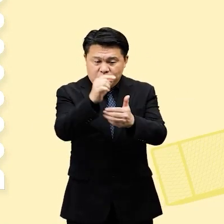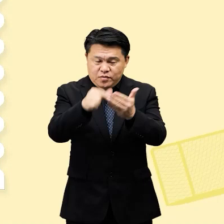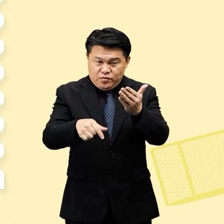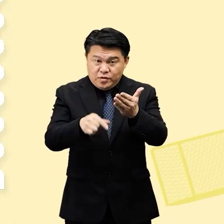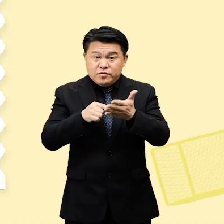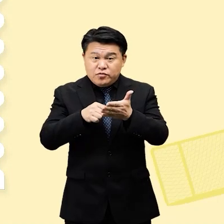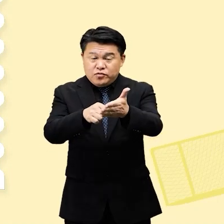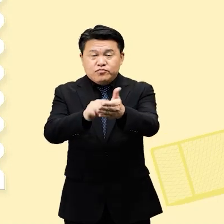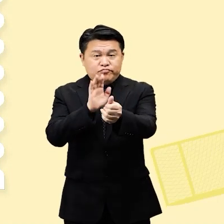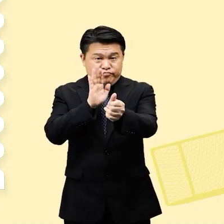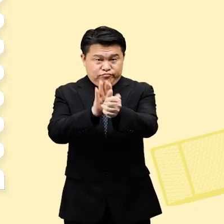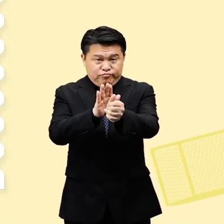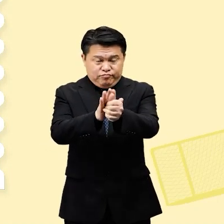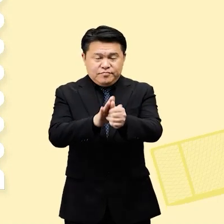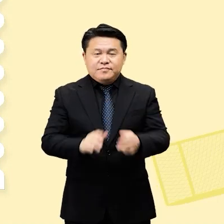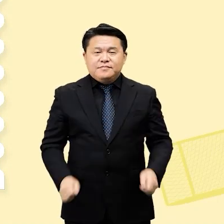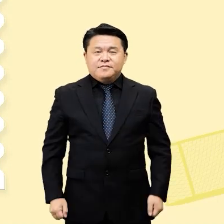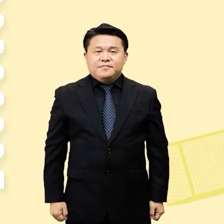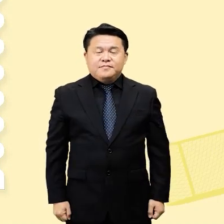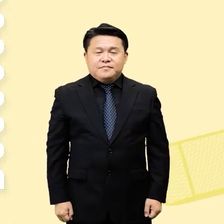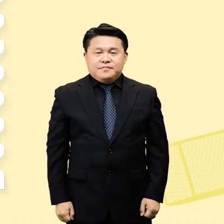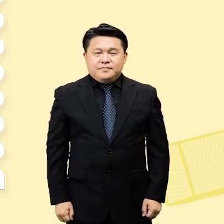진행을 지원하는 업무입니다.